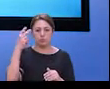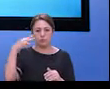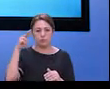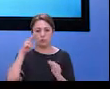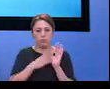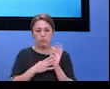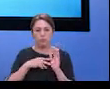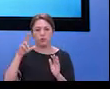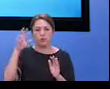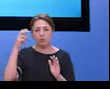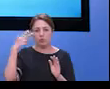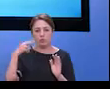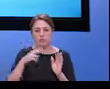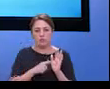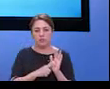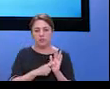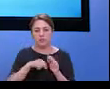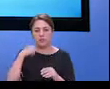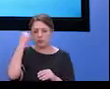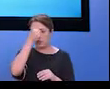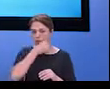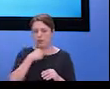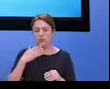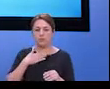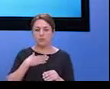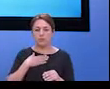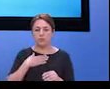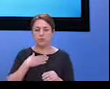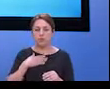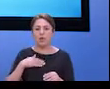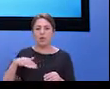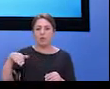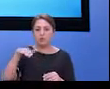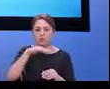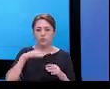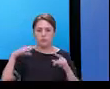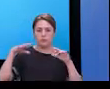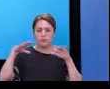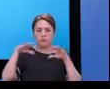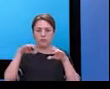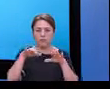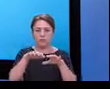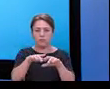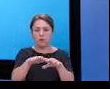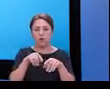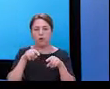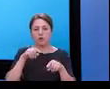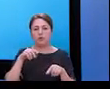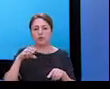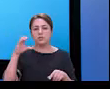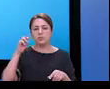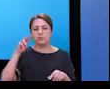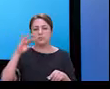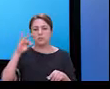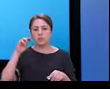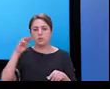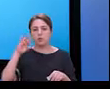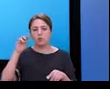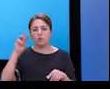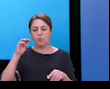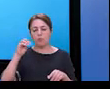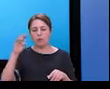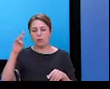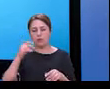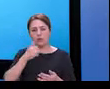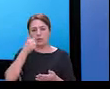ва 327-йилларда бизнинг юртимизга бостириб кирганлиги ва унга Бетамен бошчиликдаги халқ қозғолони